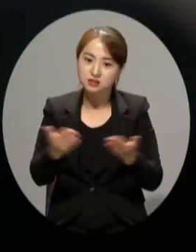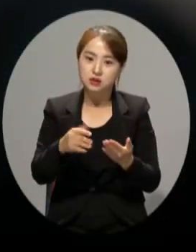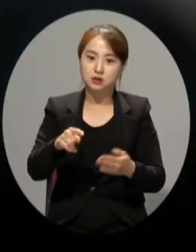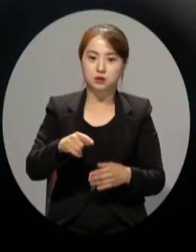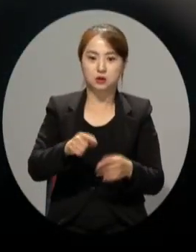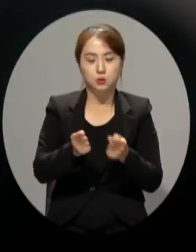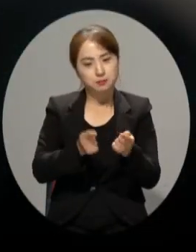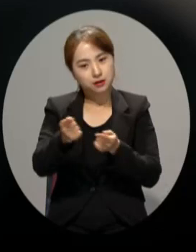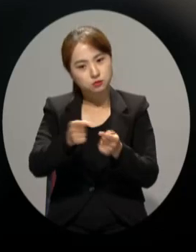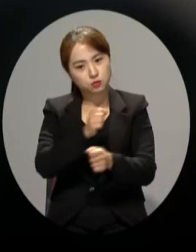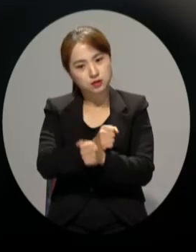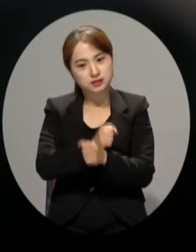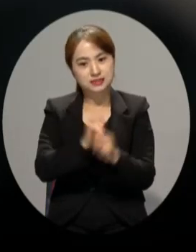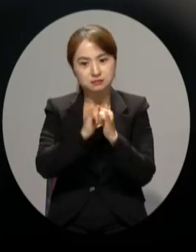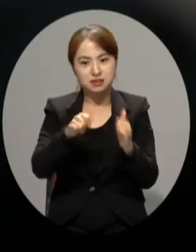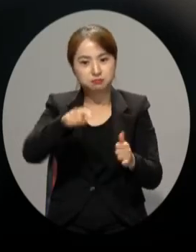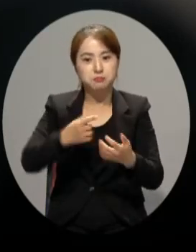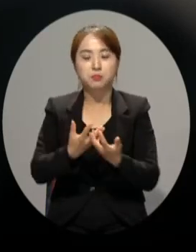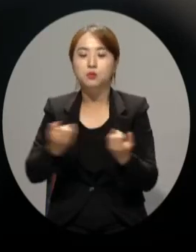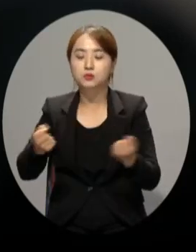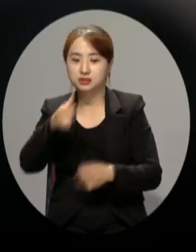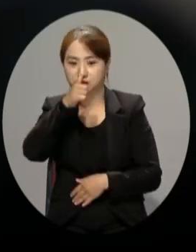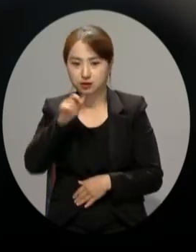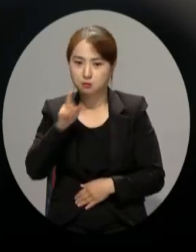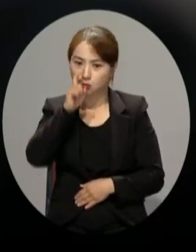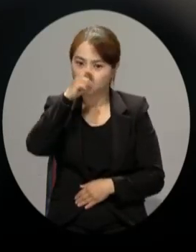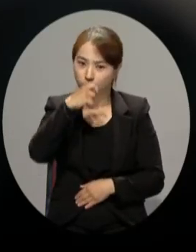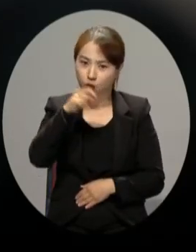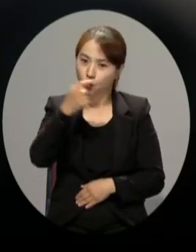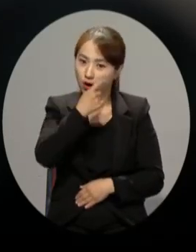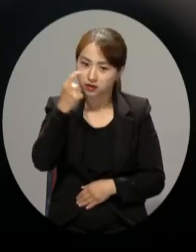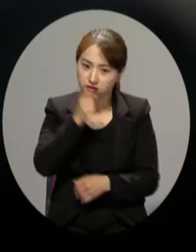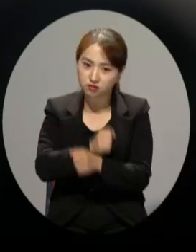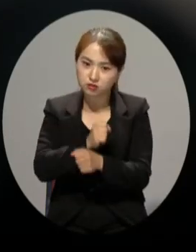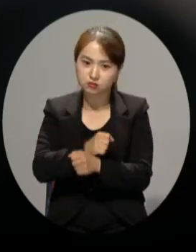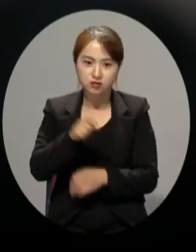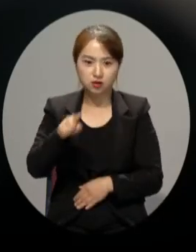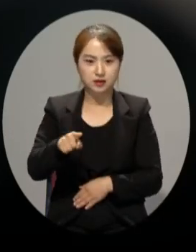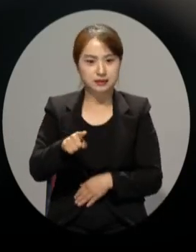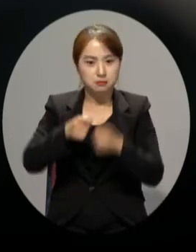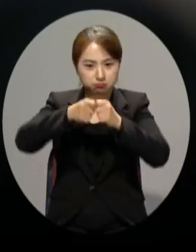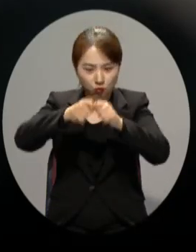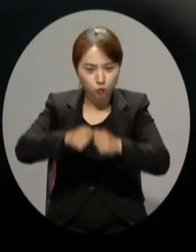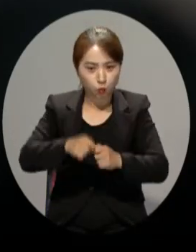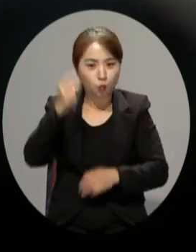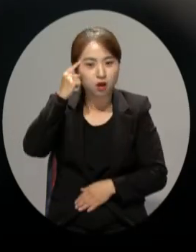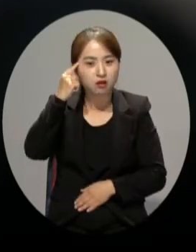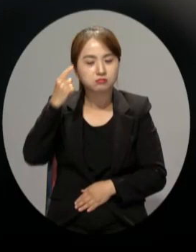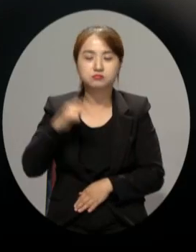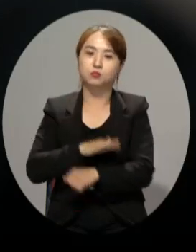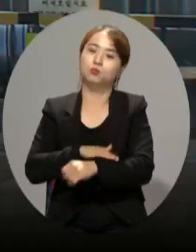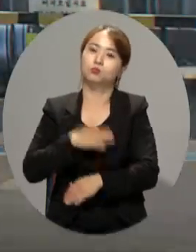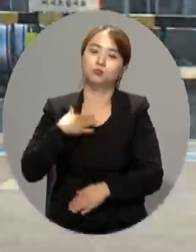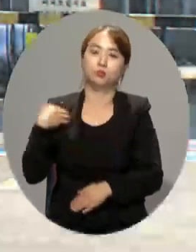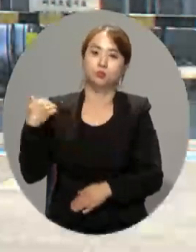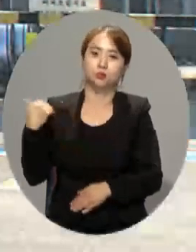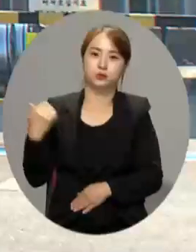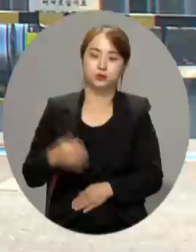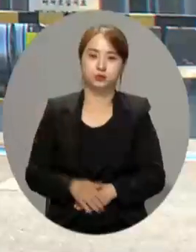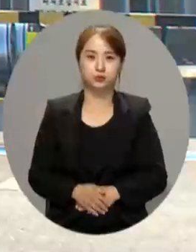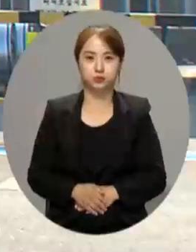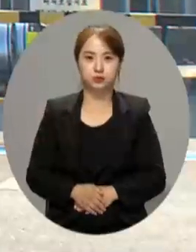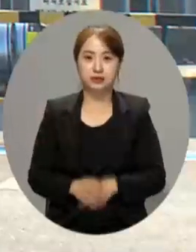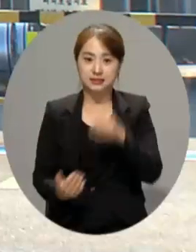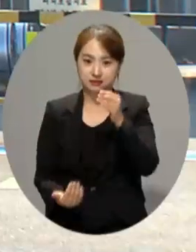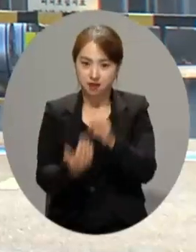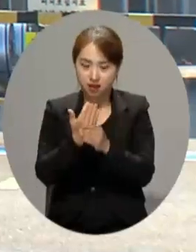업무 작업인데 이물질 확인한다는 게 왜 그렇게 그런 조부적으로 뭐 왜 그랬는지는 저도 모르겠고.